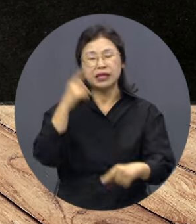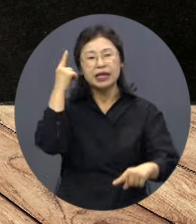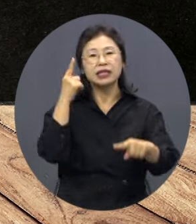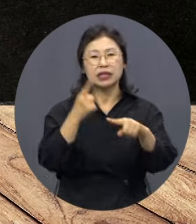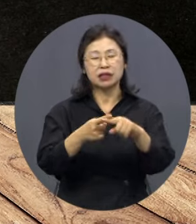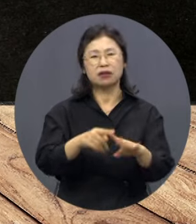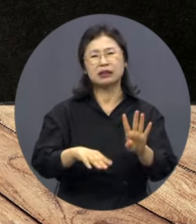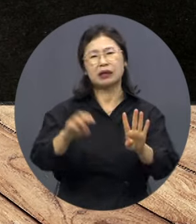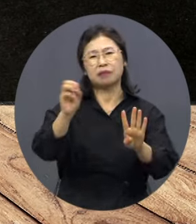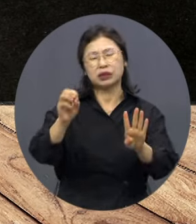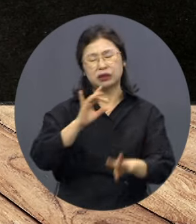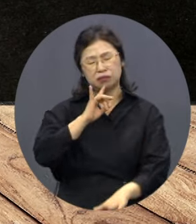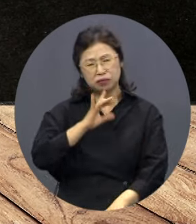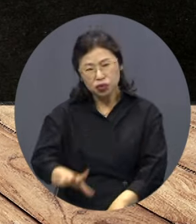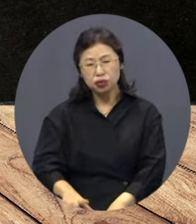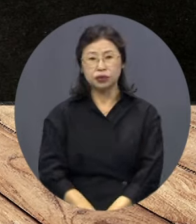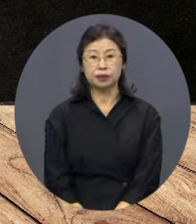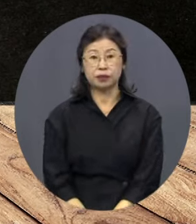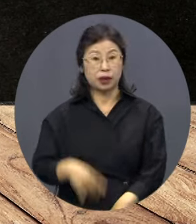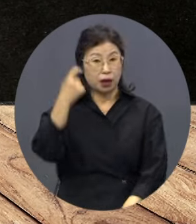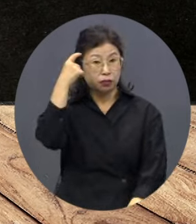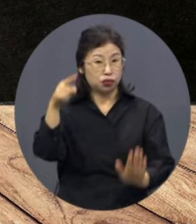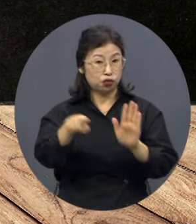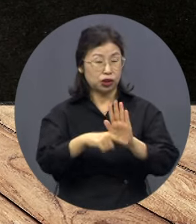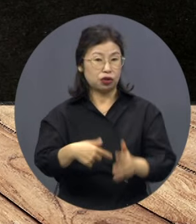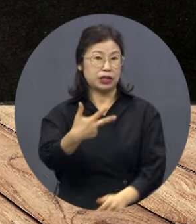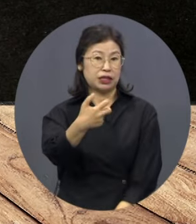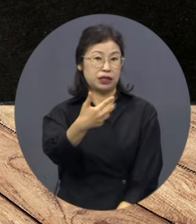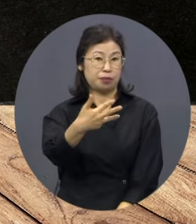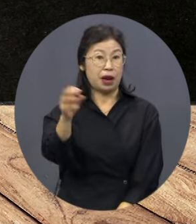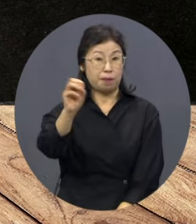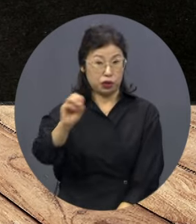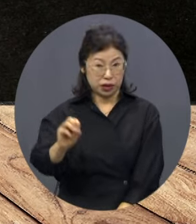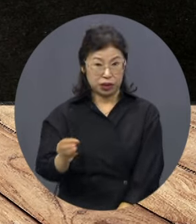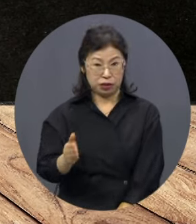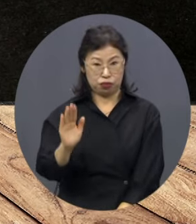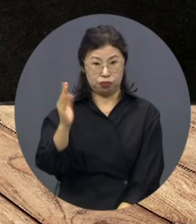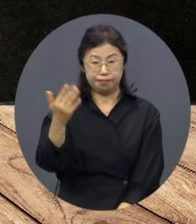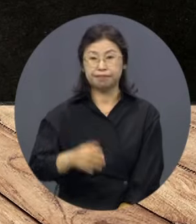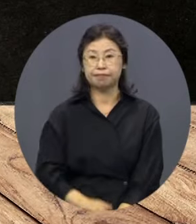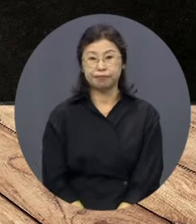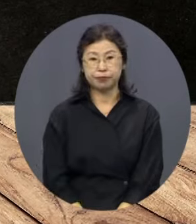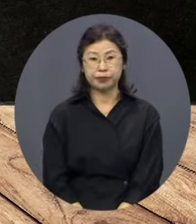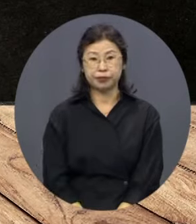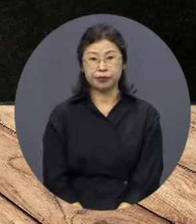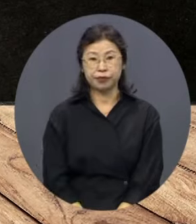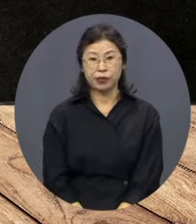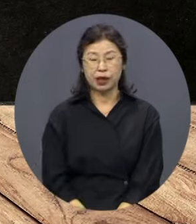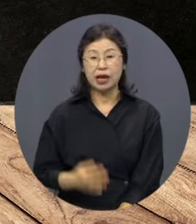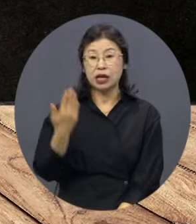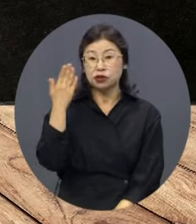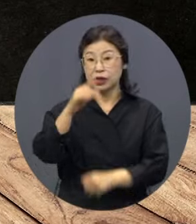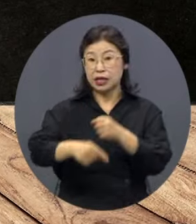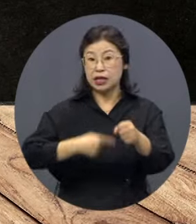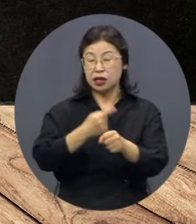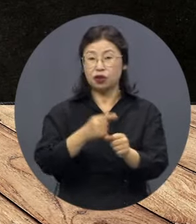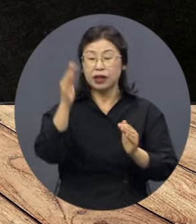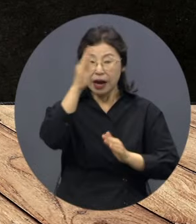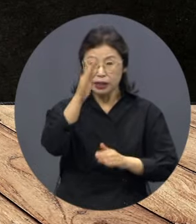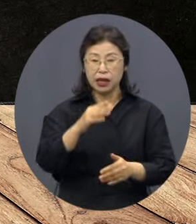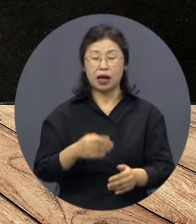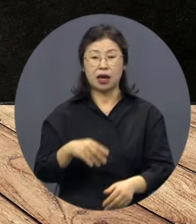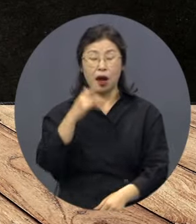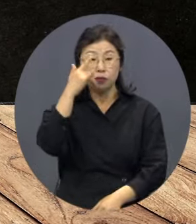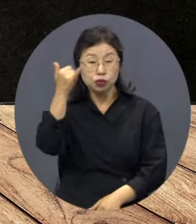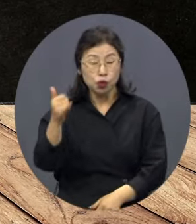응답은 4% 그쳤고 부정 응답이 78% 차지했습니다 히 최근 1년 동안 학생과